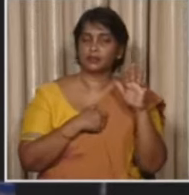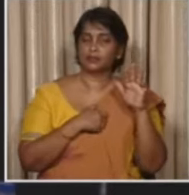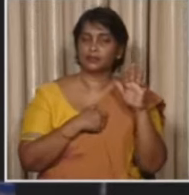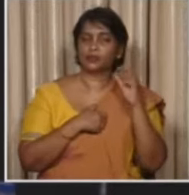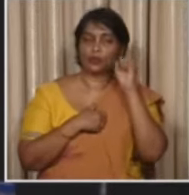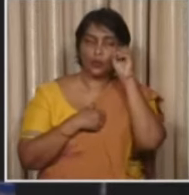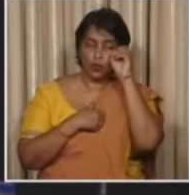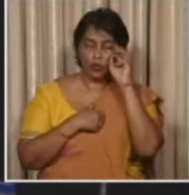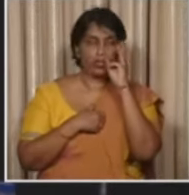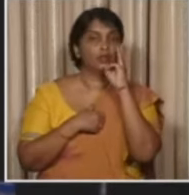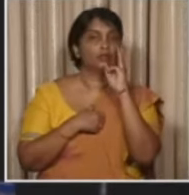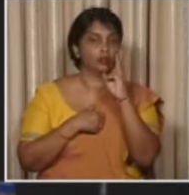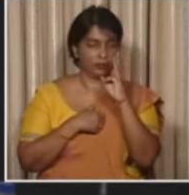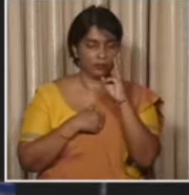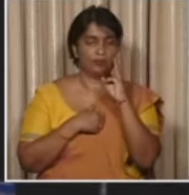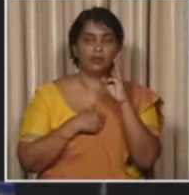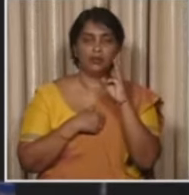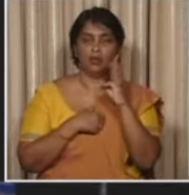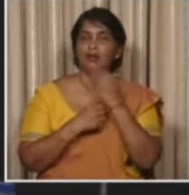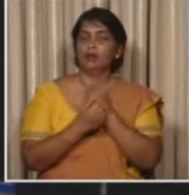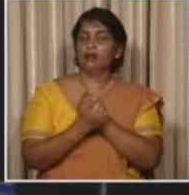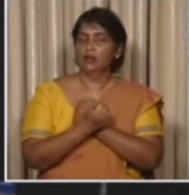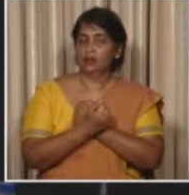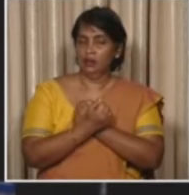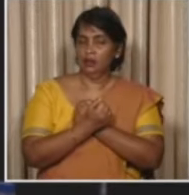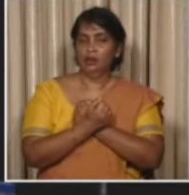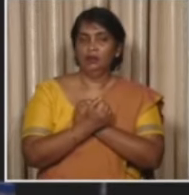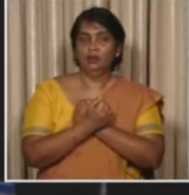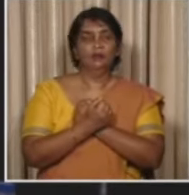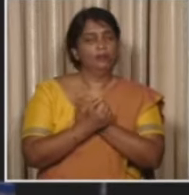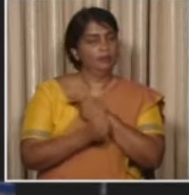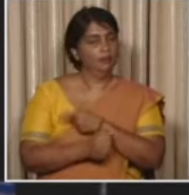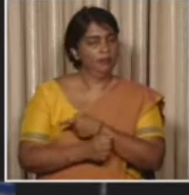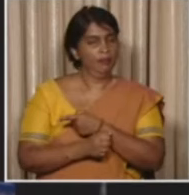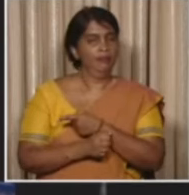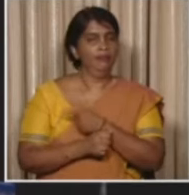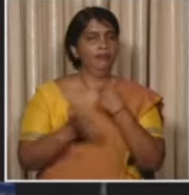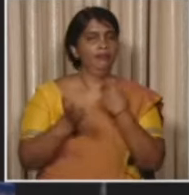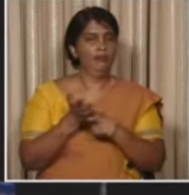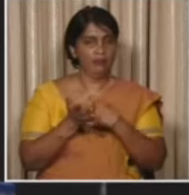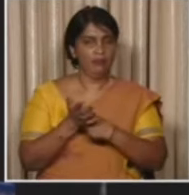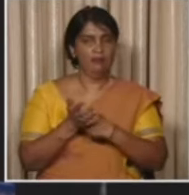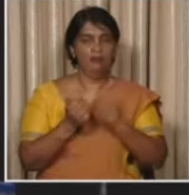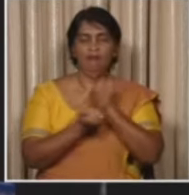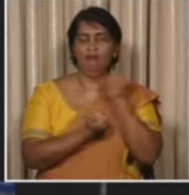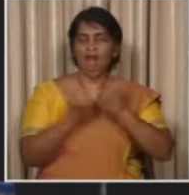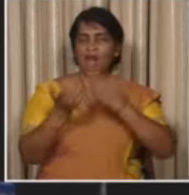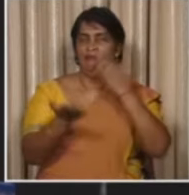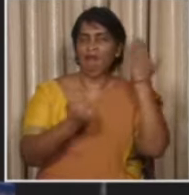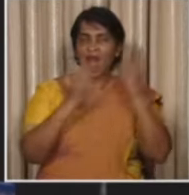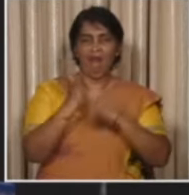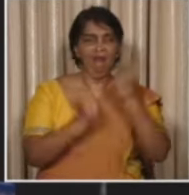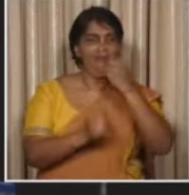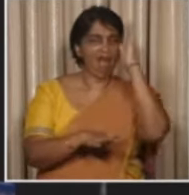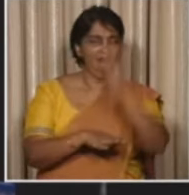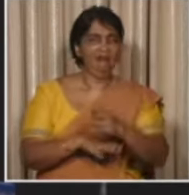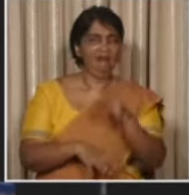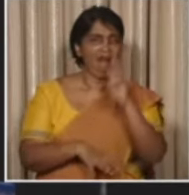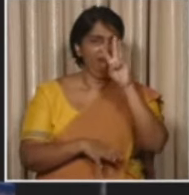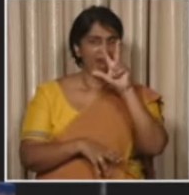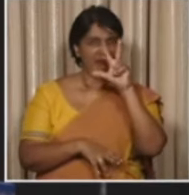අලුයම 3ට තමයි පොලිස් සැරයන් රත්නායක නතර කරන්නේ.